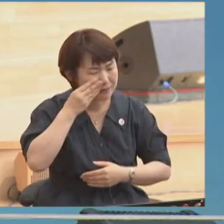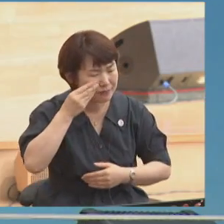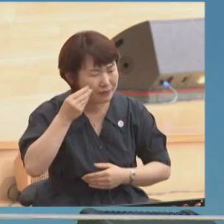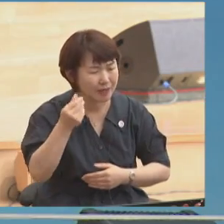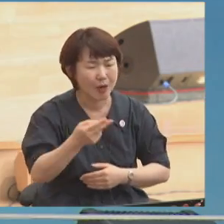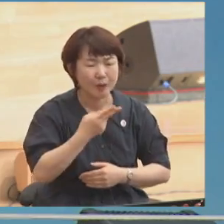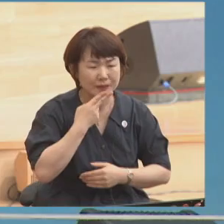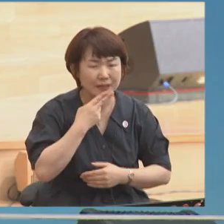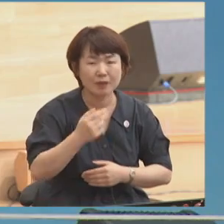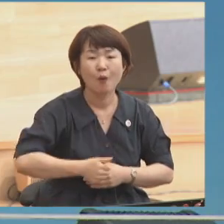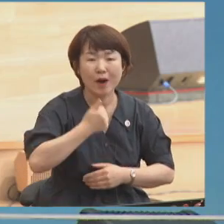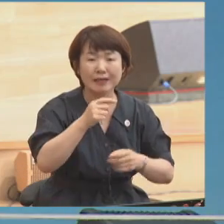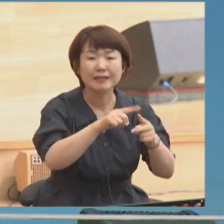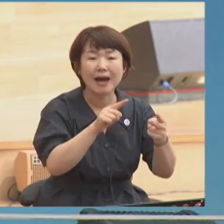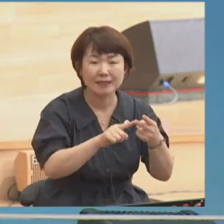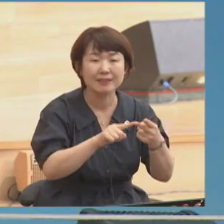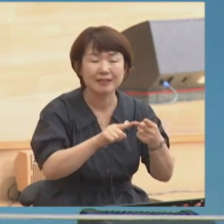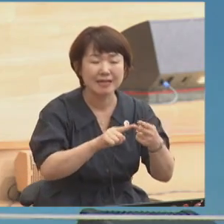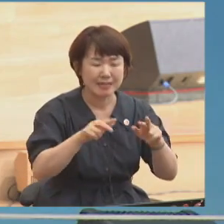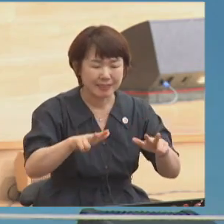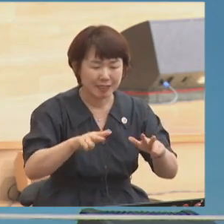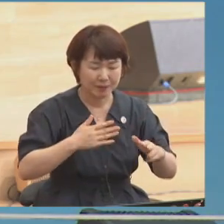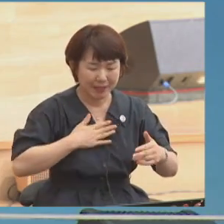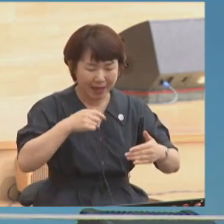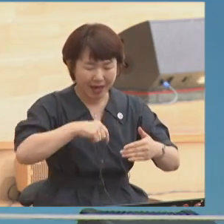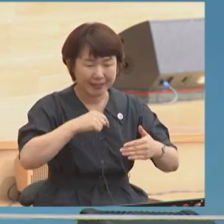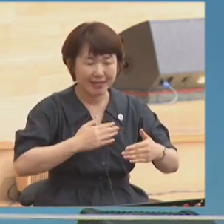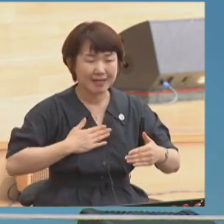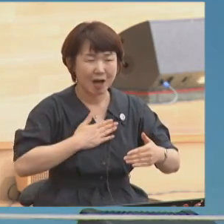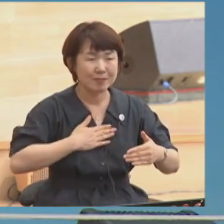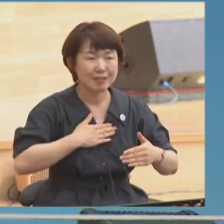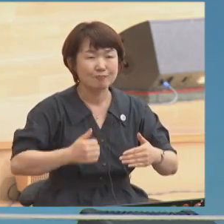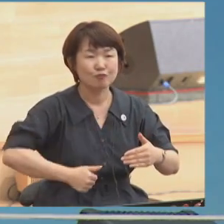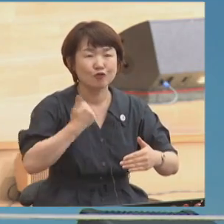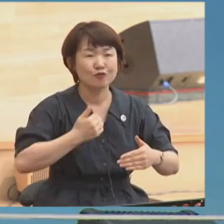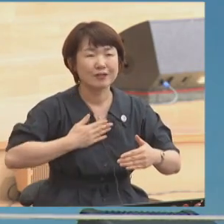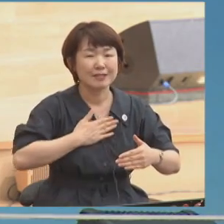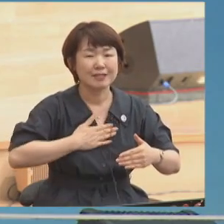나든, 일단 생긴 이 분노의 감정이라는 것은요,